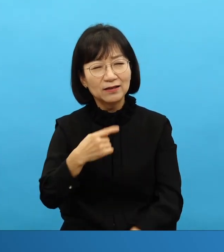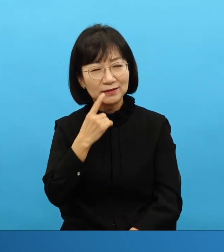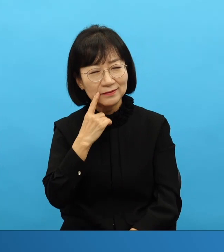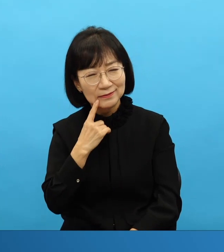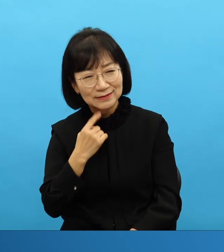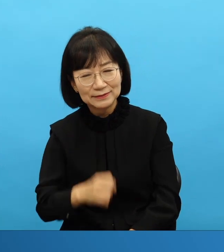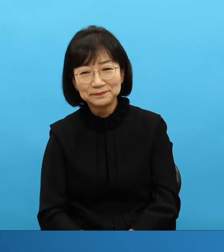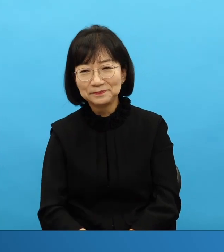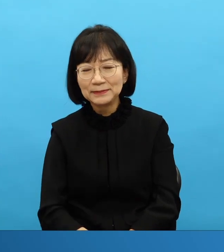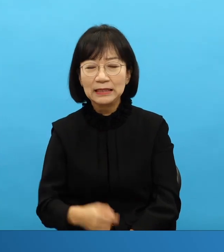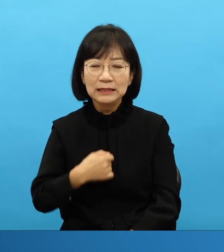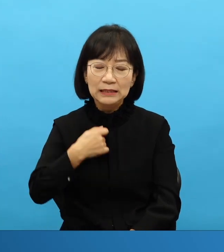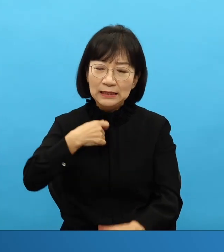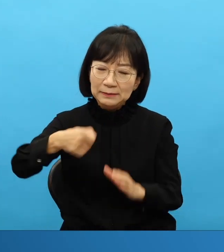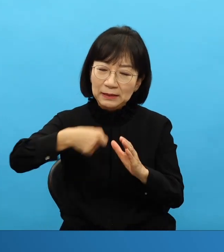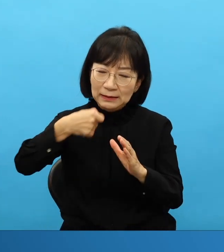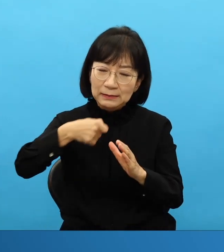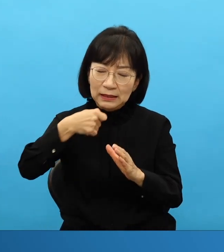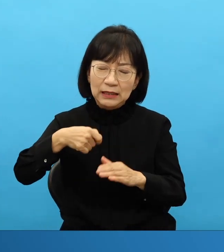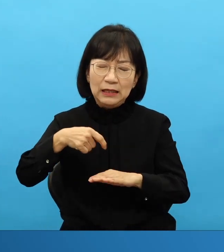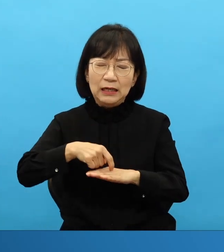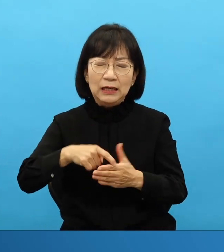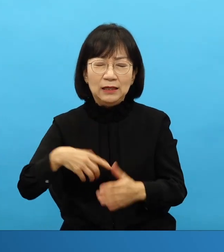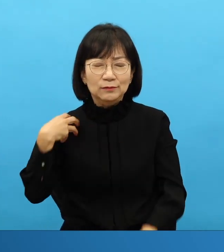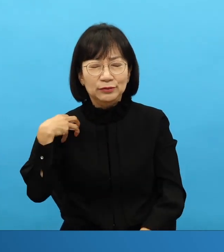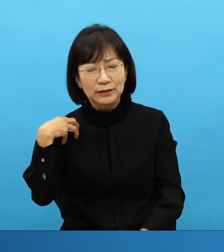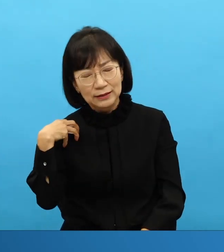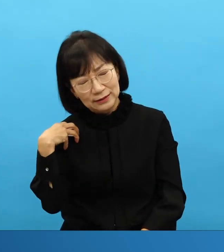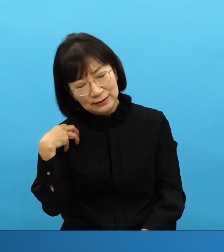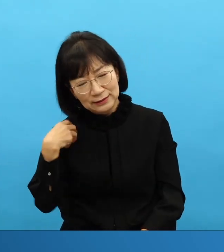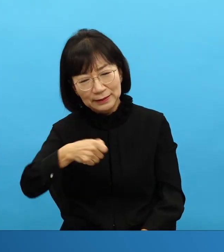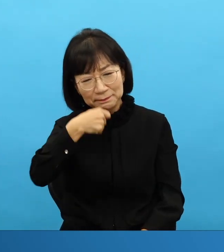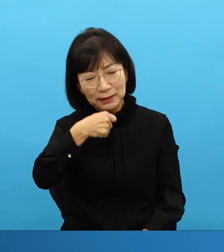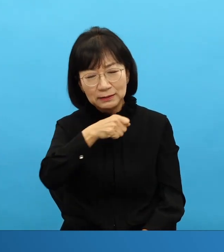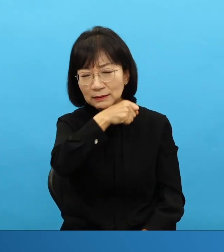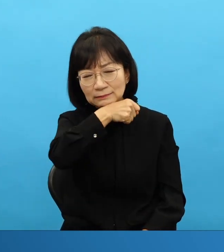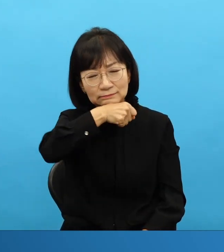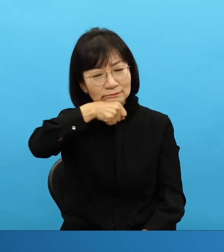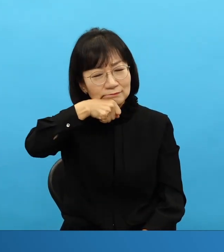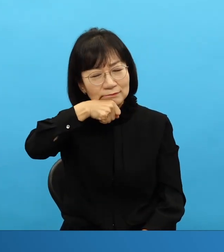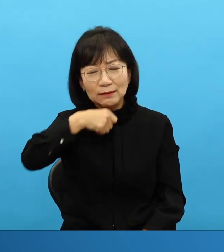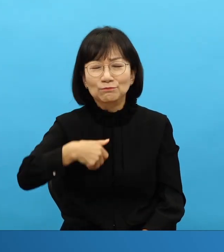저는 밥을 먹어도 밥을 먹은 것 같지도 않고 哎呀，我现在吃也吃不下去。